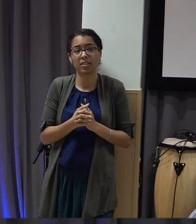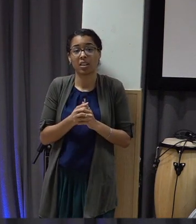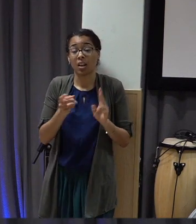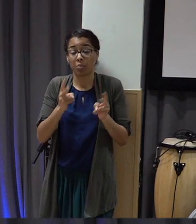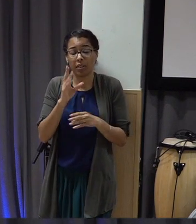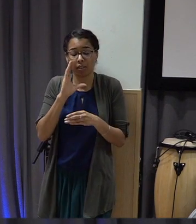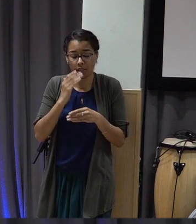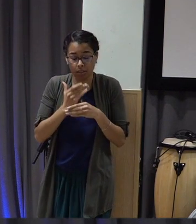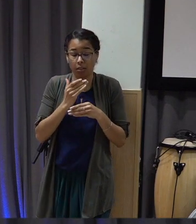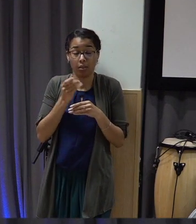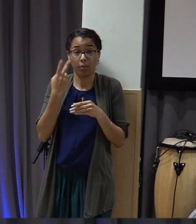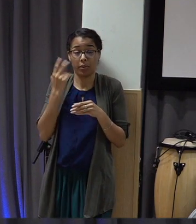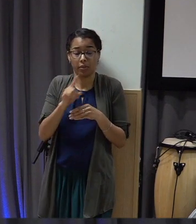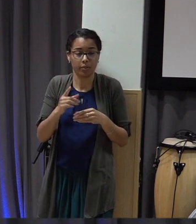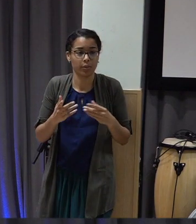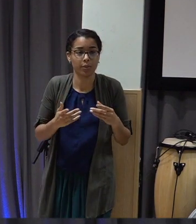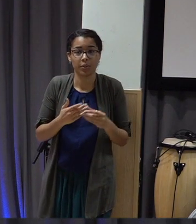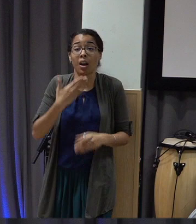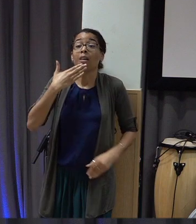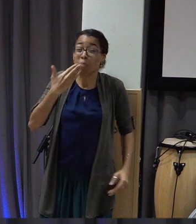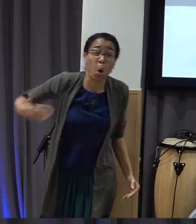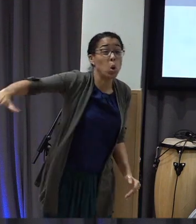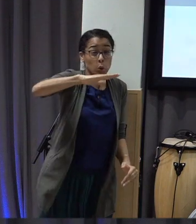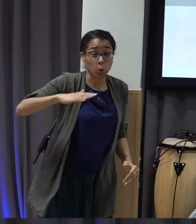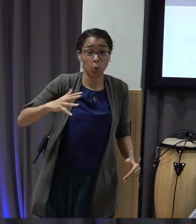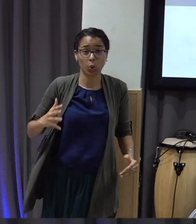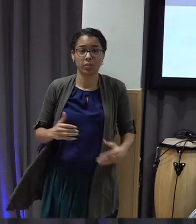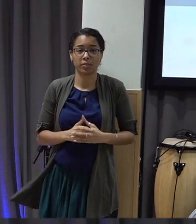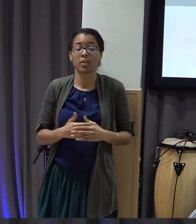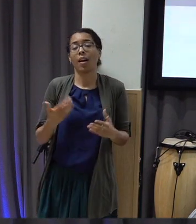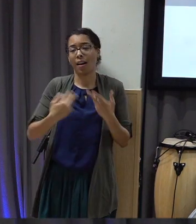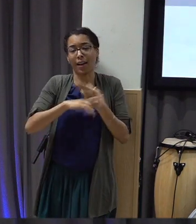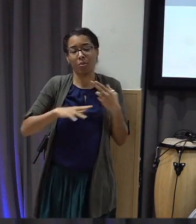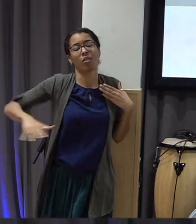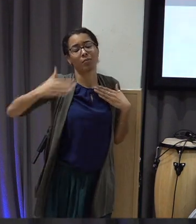gens dorment, peut-être qu'ils n'ont pas entendu. Bonjour à toutes, bonjour à tous.